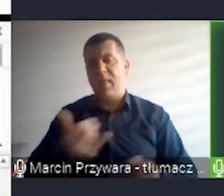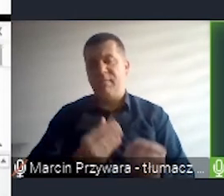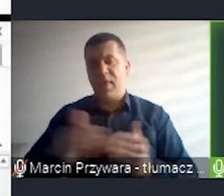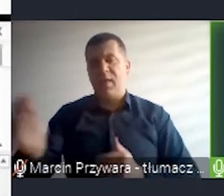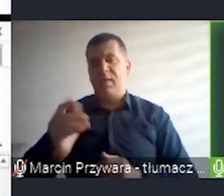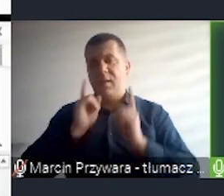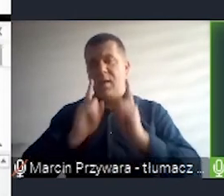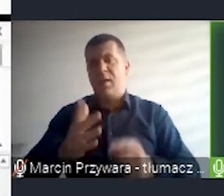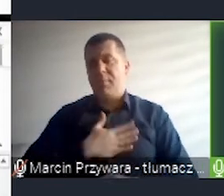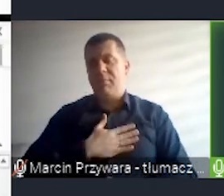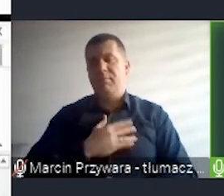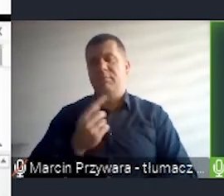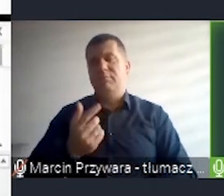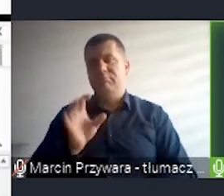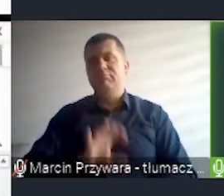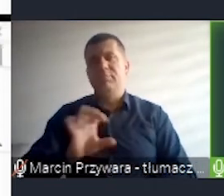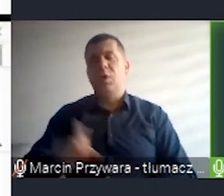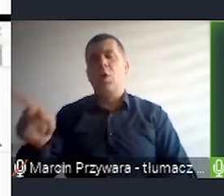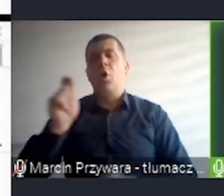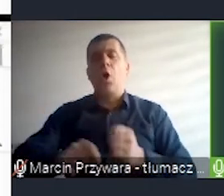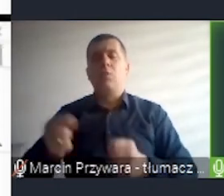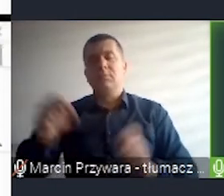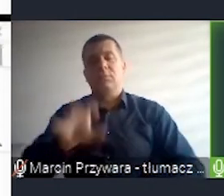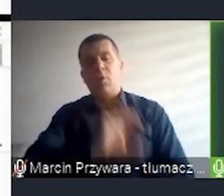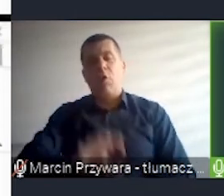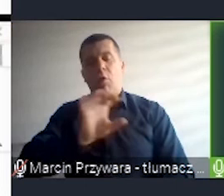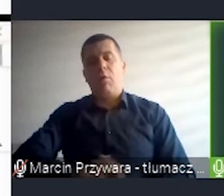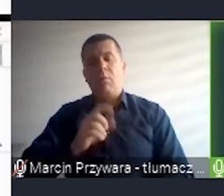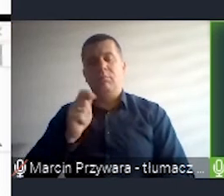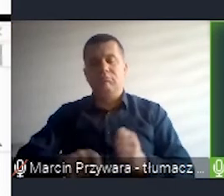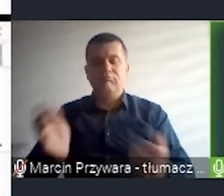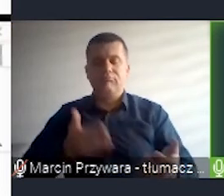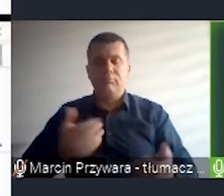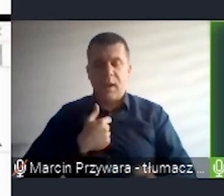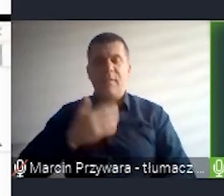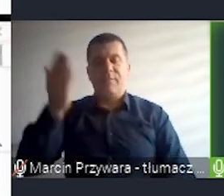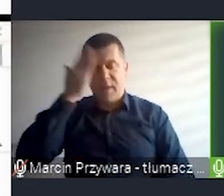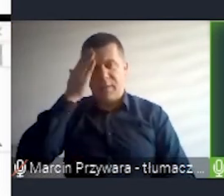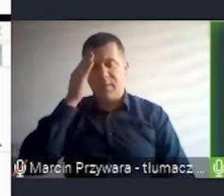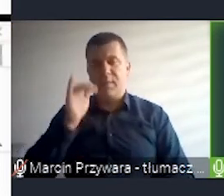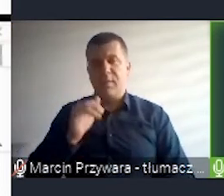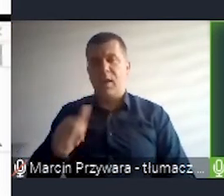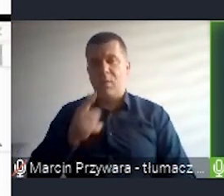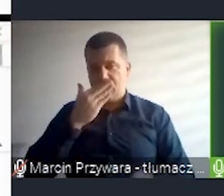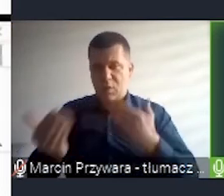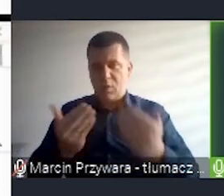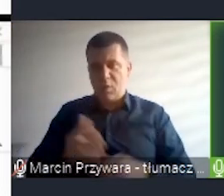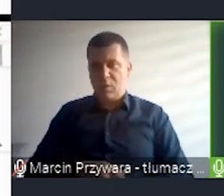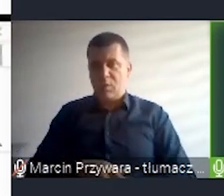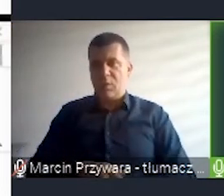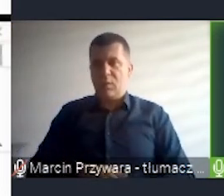mam przed oczami kontrolerów, którzy je nakładają, więc bardziej to nie są